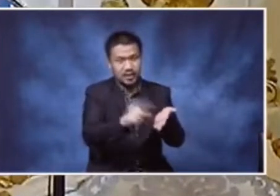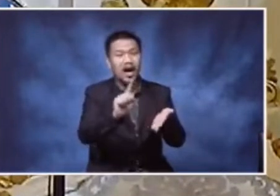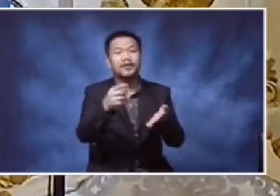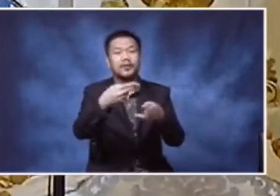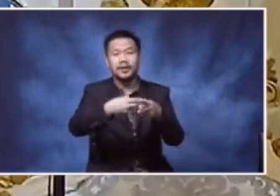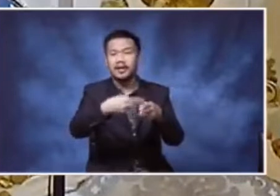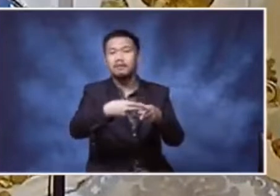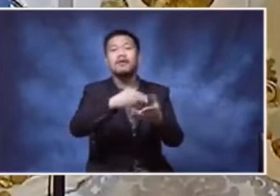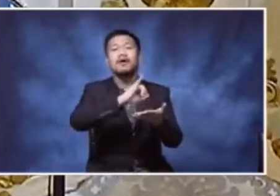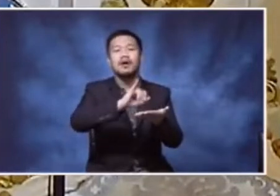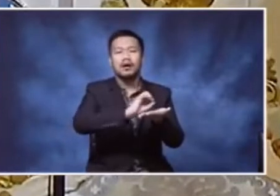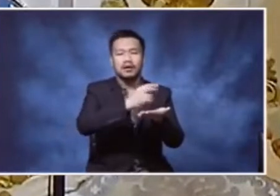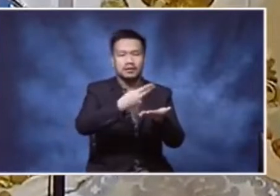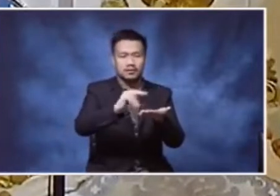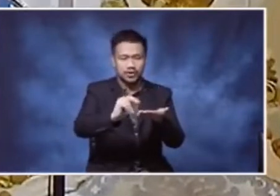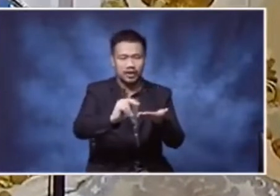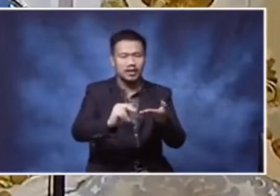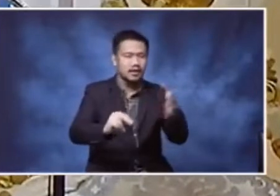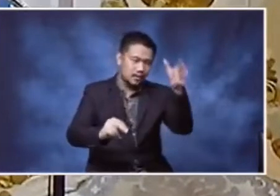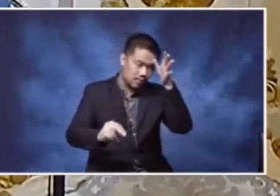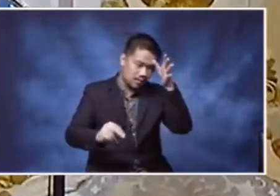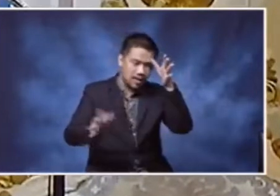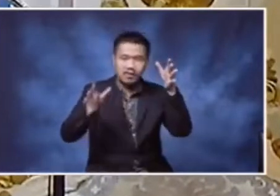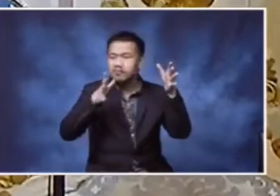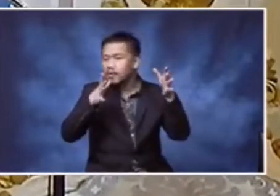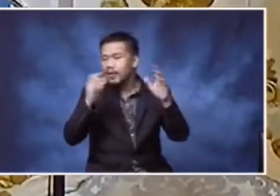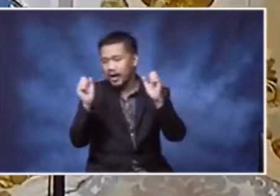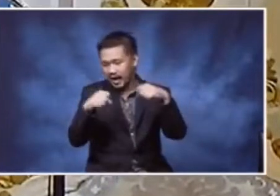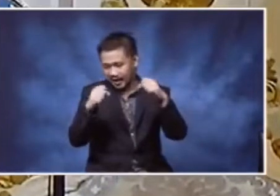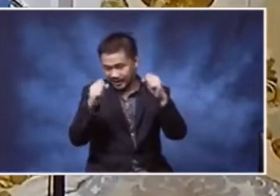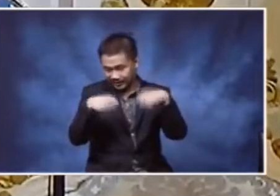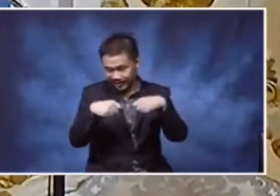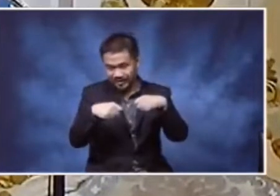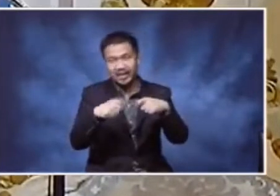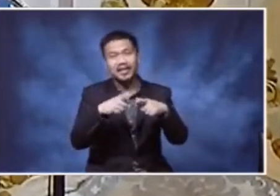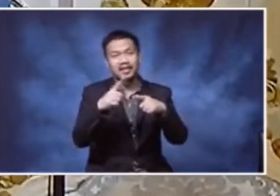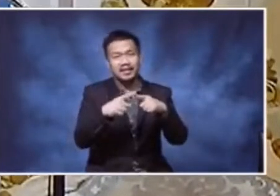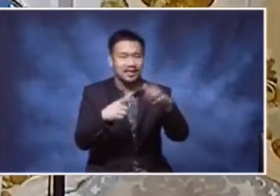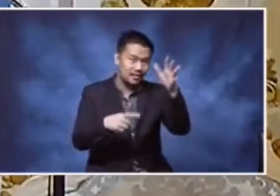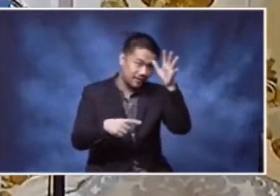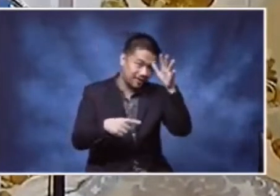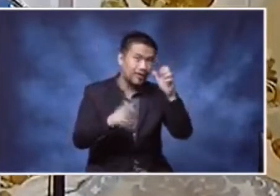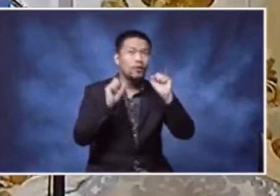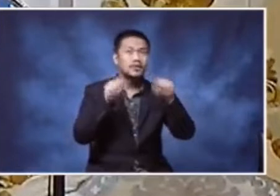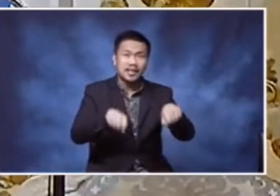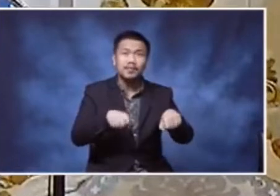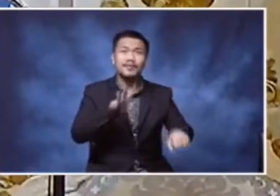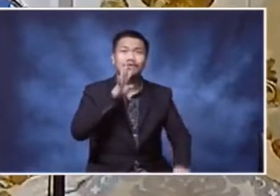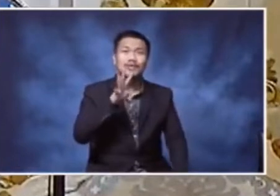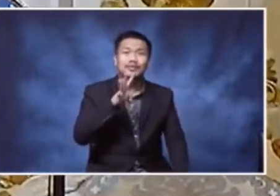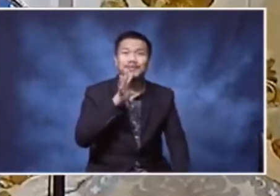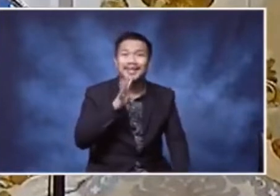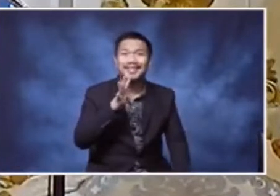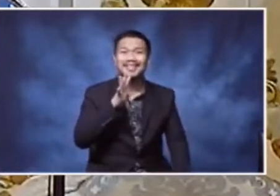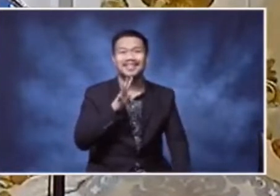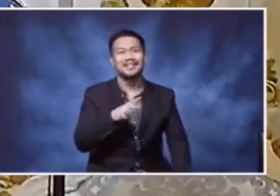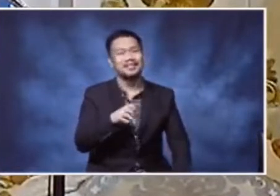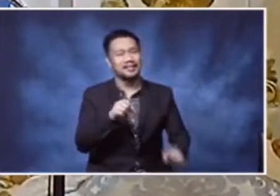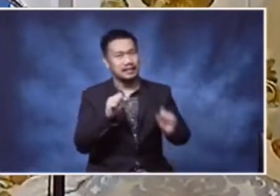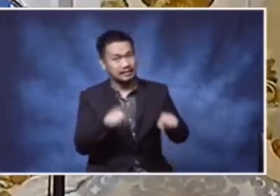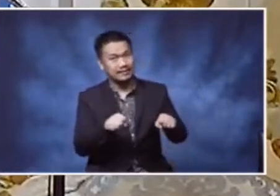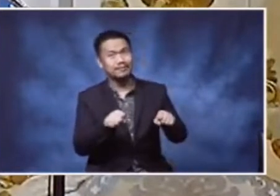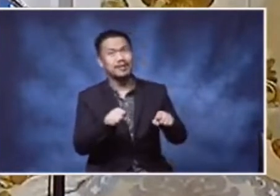dalawa. At nakapagsalita na yung tatay. Bumalik na ang kanyang